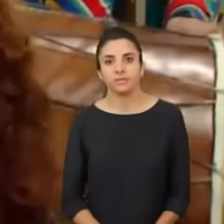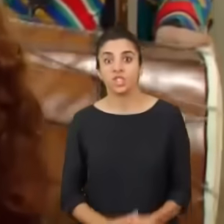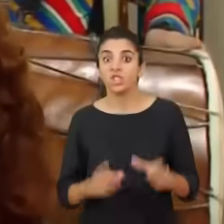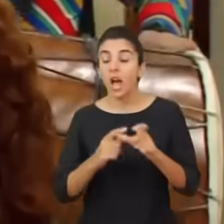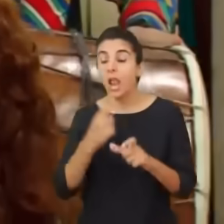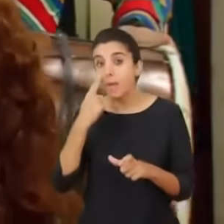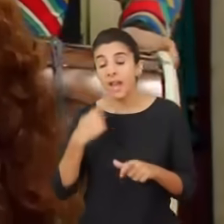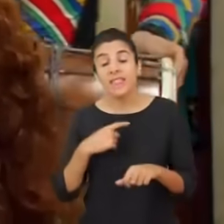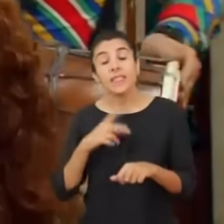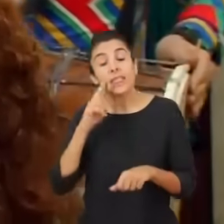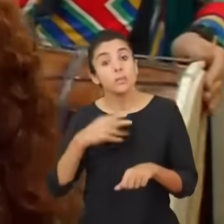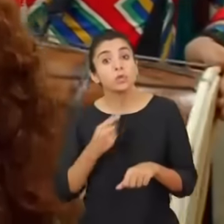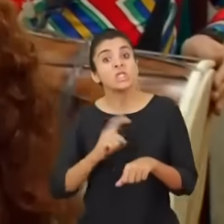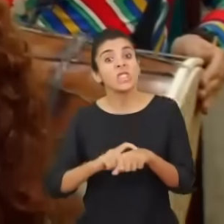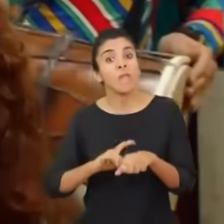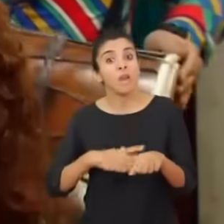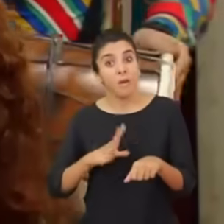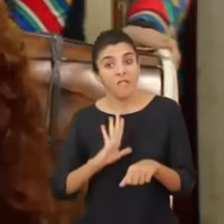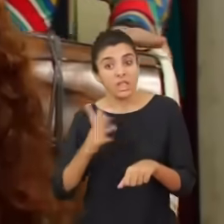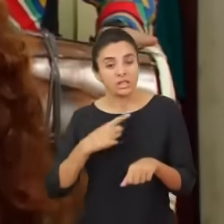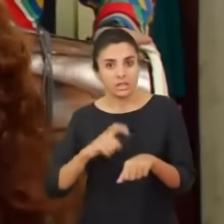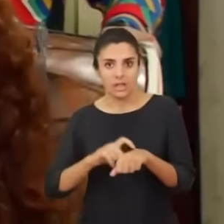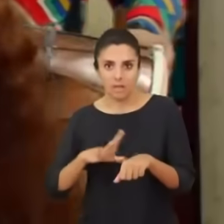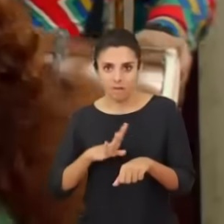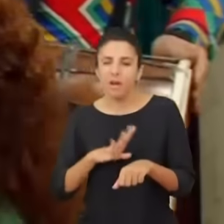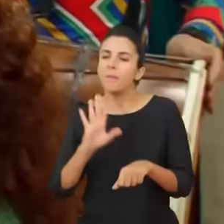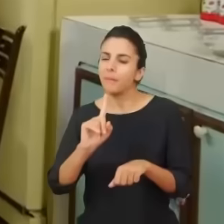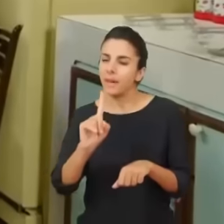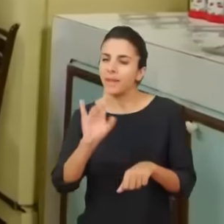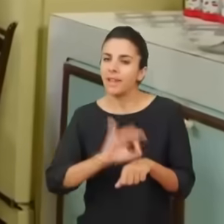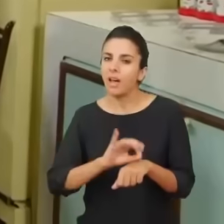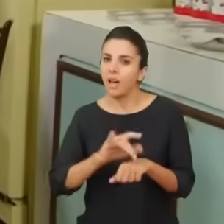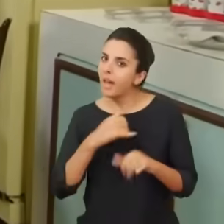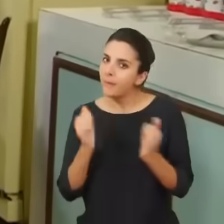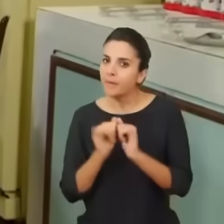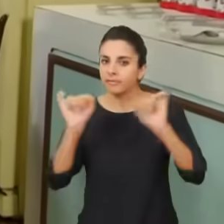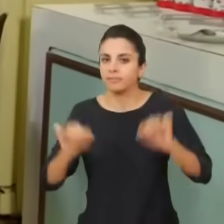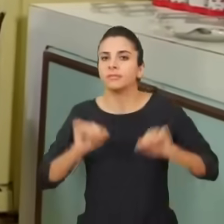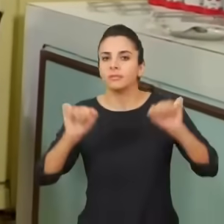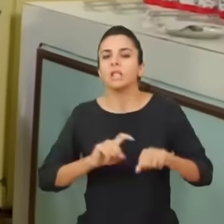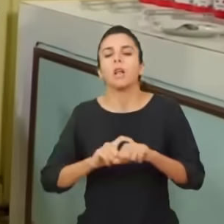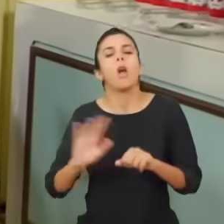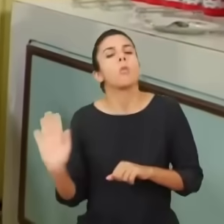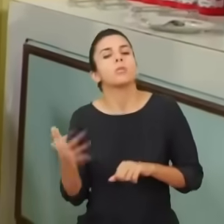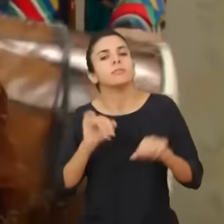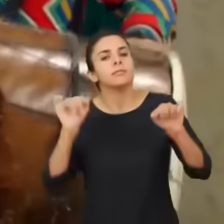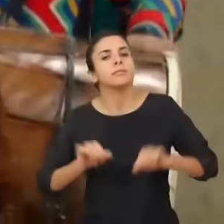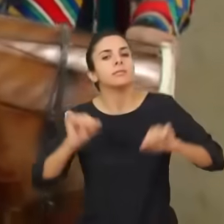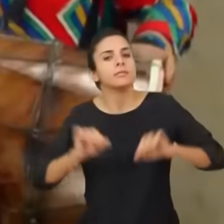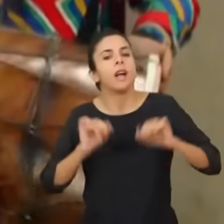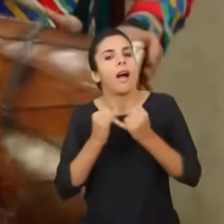Şahin bak vallahi çok sinirliyim zaten. Çok da sinirim tepemde gerçekten. Sinirim? Bak şimdi bir şey söyleyeceğim. Halay çekelim. Sinirini boş ver. Kalkın ayağa. Halay çekin